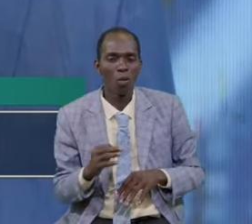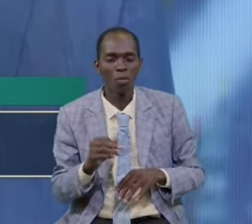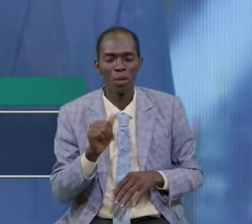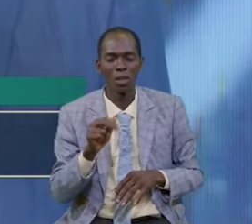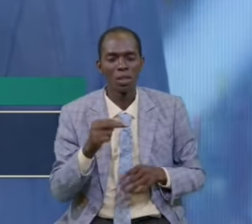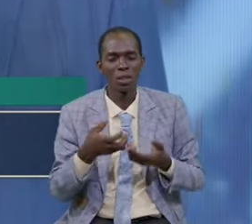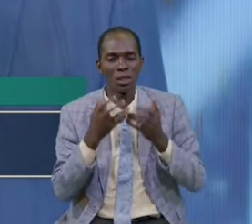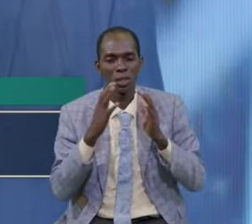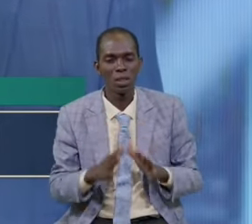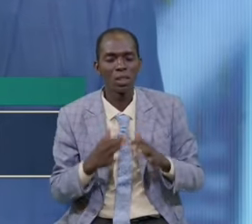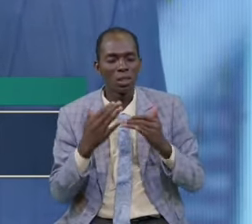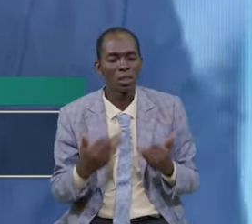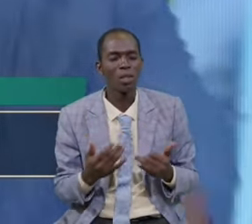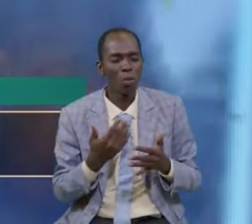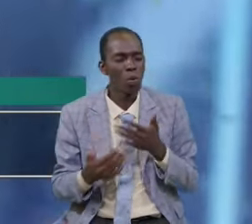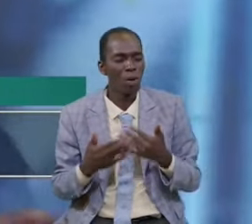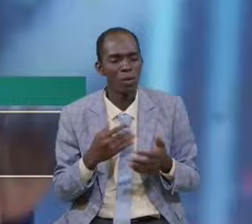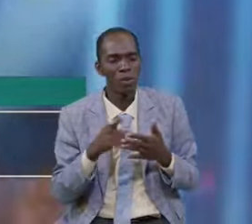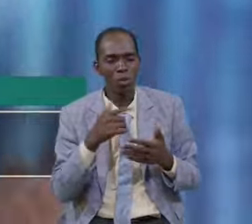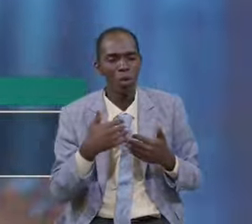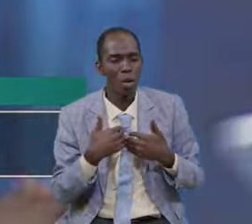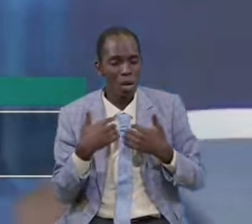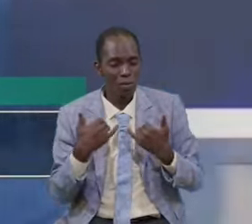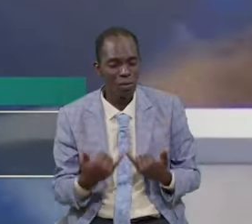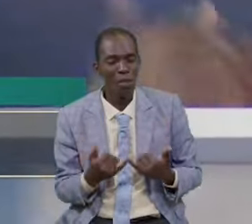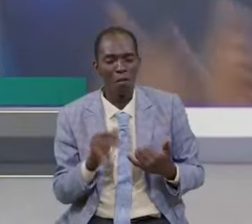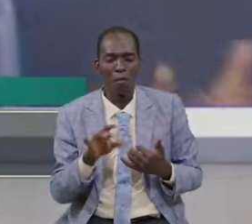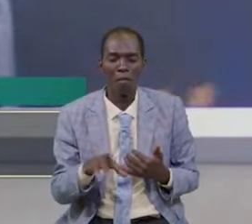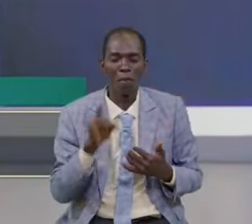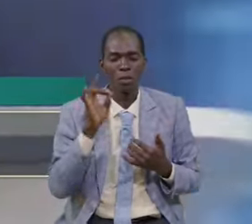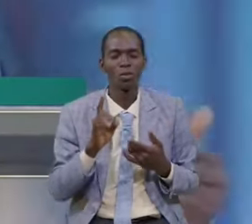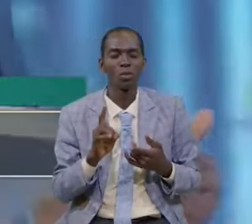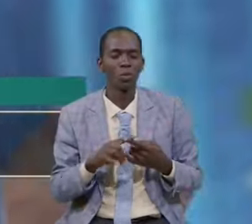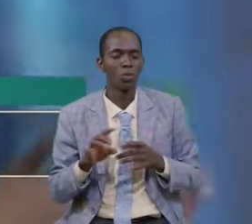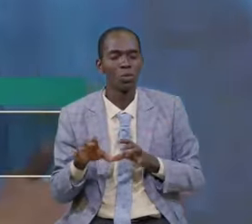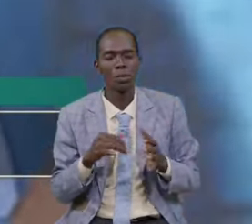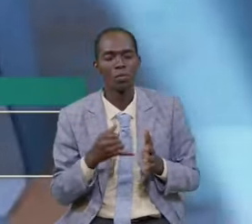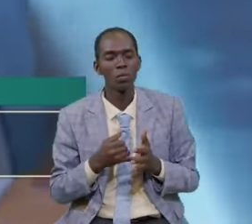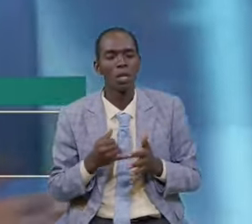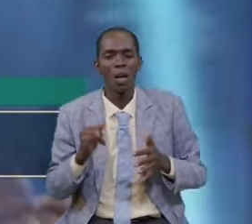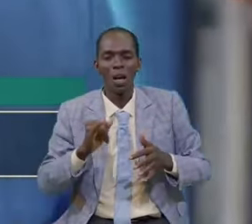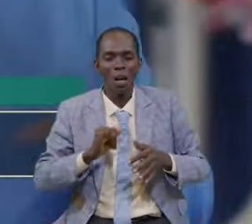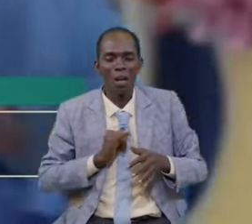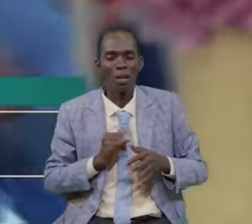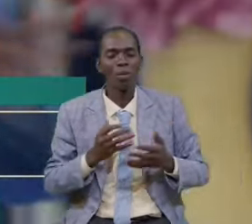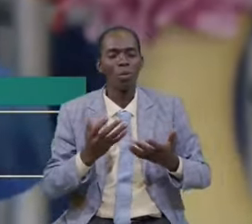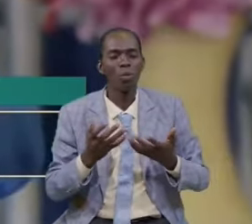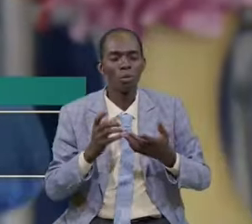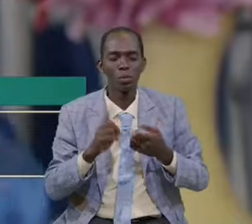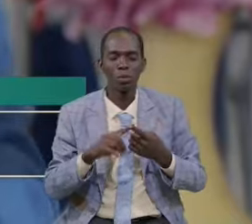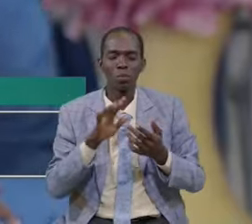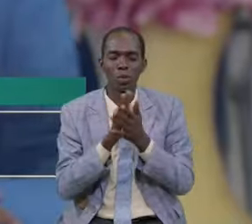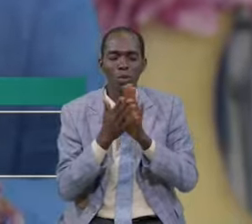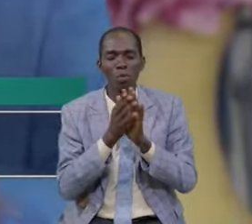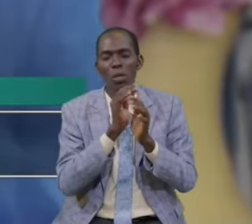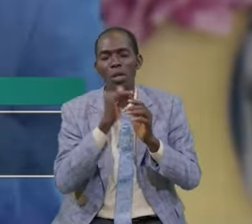à faire avec ta force, fais-le. Je veux devenir un docteur. Ce n'est pas un objectif. Mais c'est comme toutes